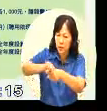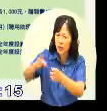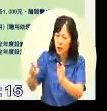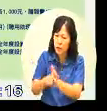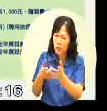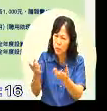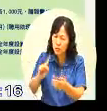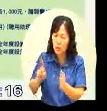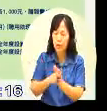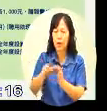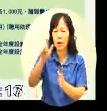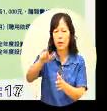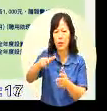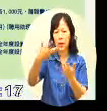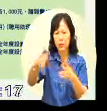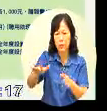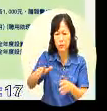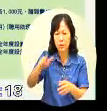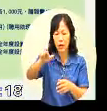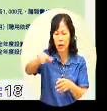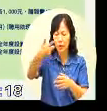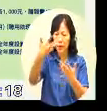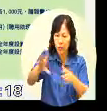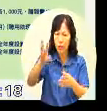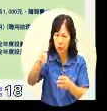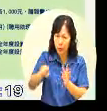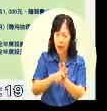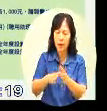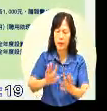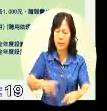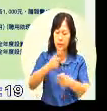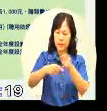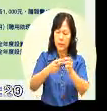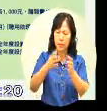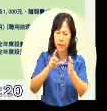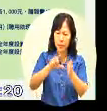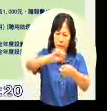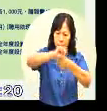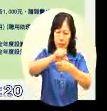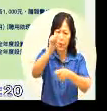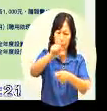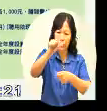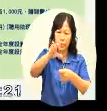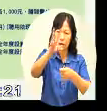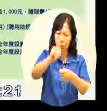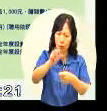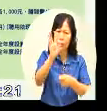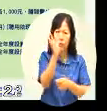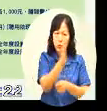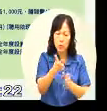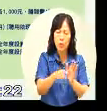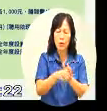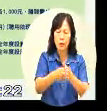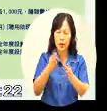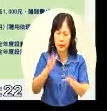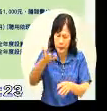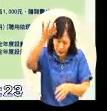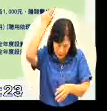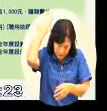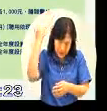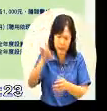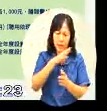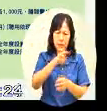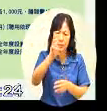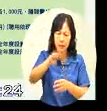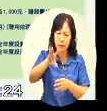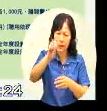637万乘以3是多少？1900万啊！我们多了多少？我们今年多了5000万。那以前的决算数都是多了3000万，所以我们的